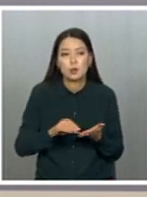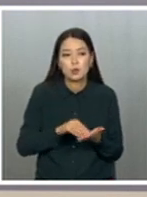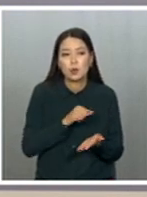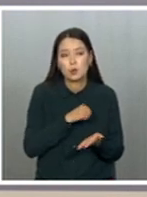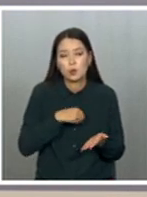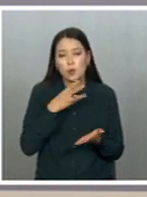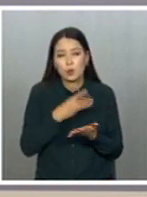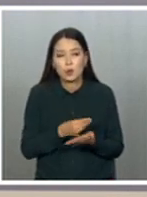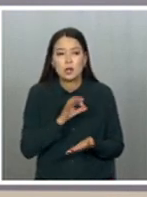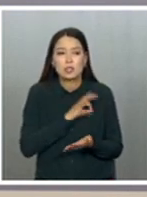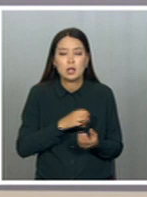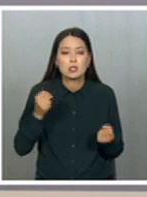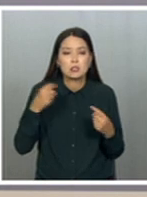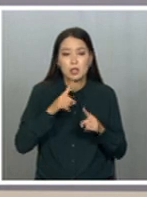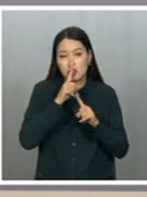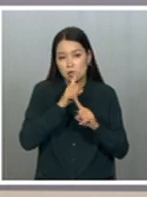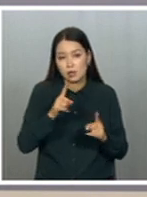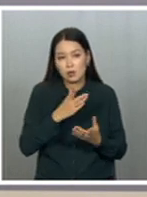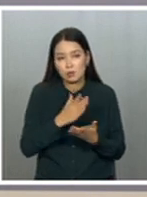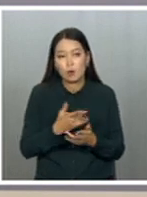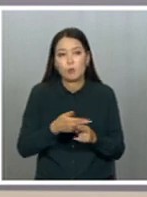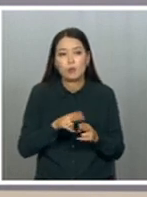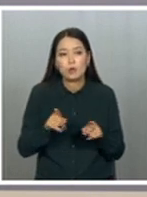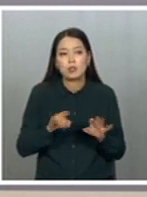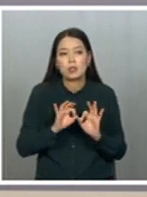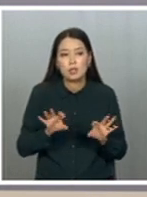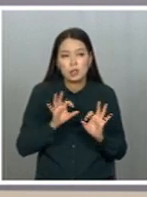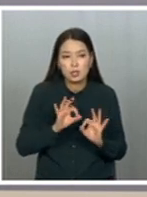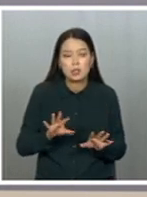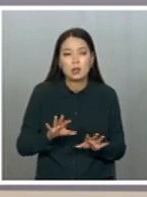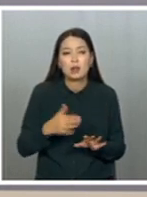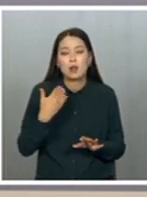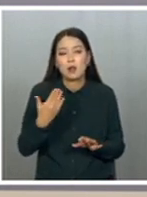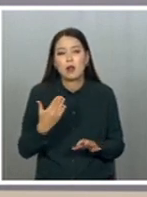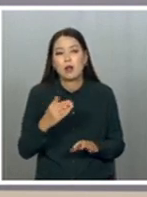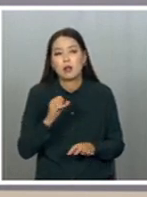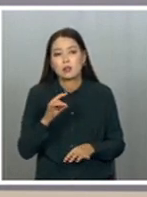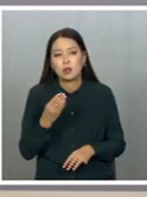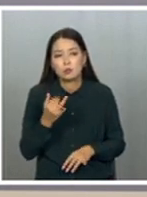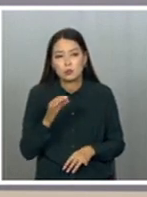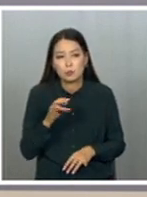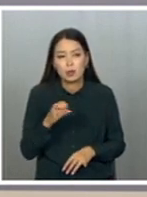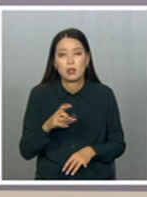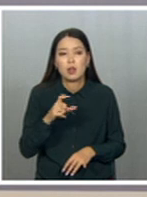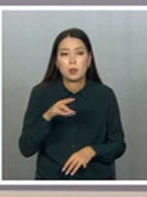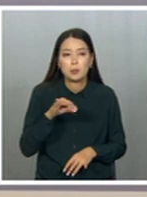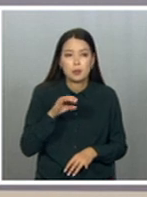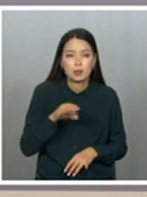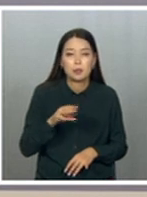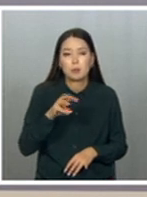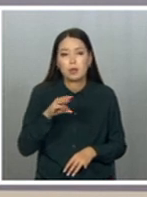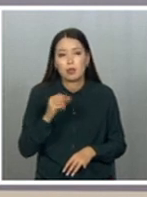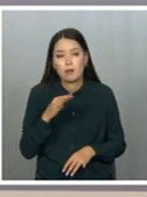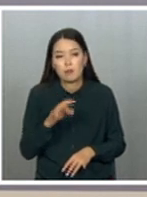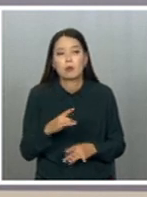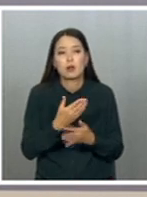қолданысымен ерекшеленеді. Бұл шығармада да Асқар Сүлейменов, теңеу, эпитет, метафоралардан